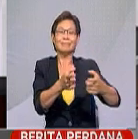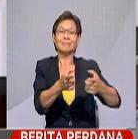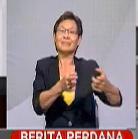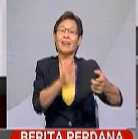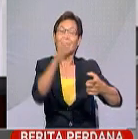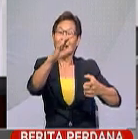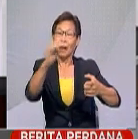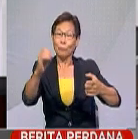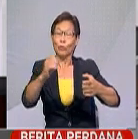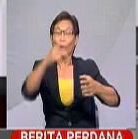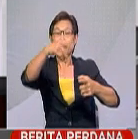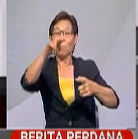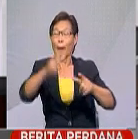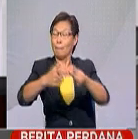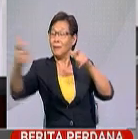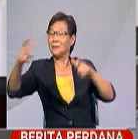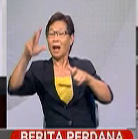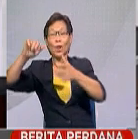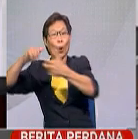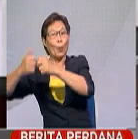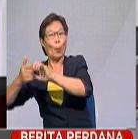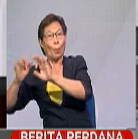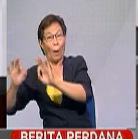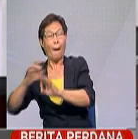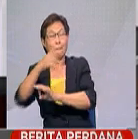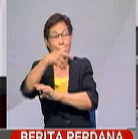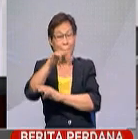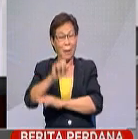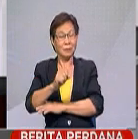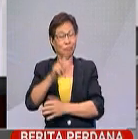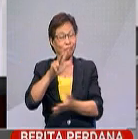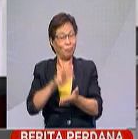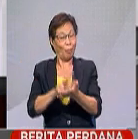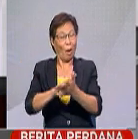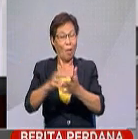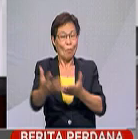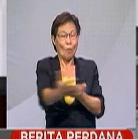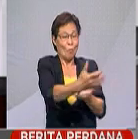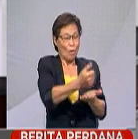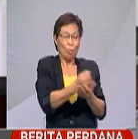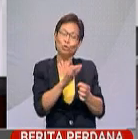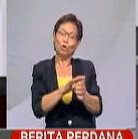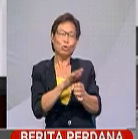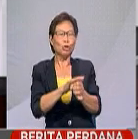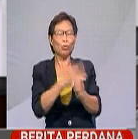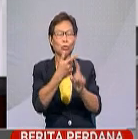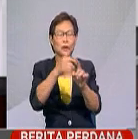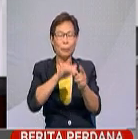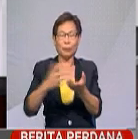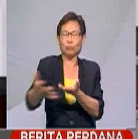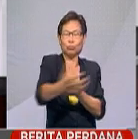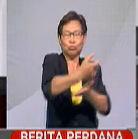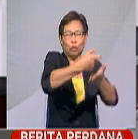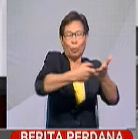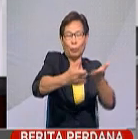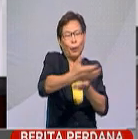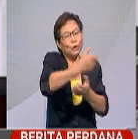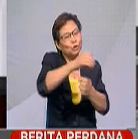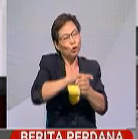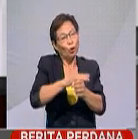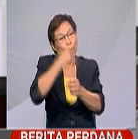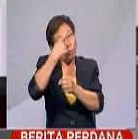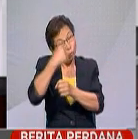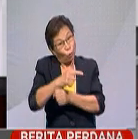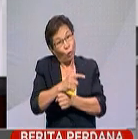raya terbesar negara itu. PLUS mengesahkan ia akan mempunyai perolehan mencukupi daripada hasil kutipan tol bagi